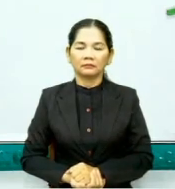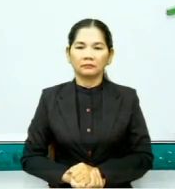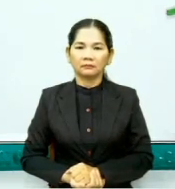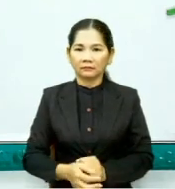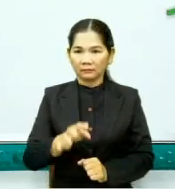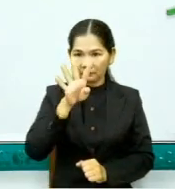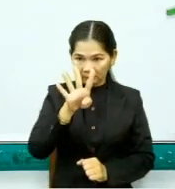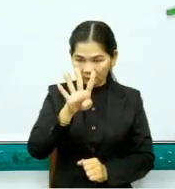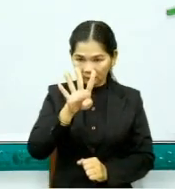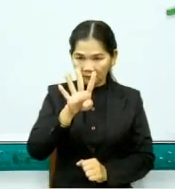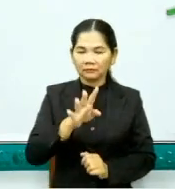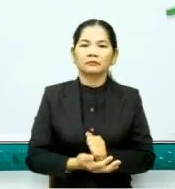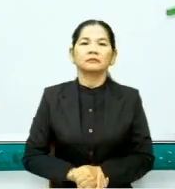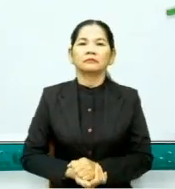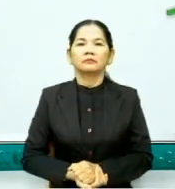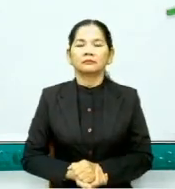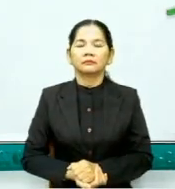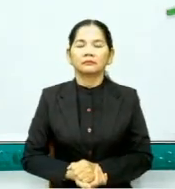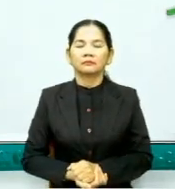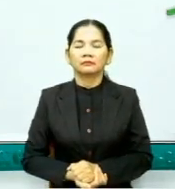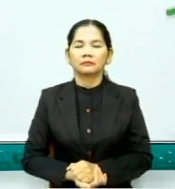bốn giang cử